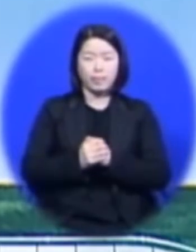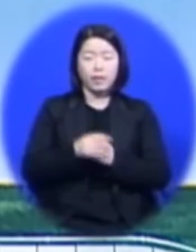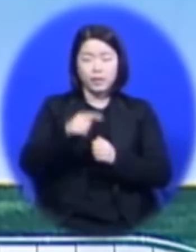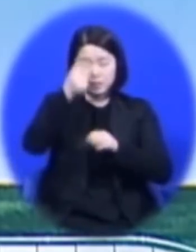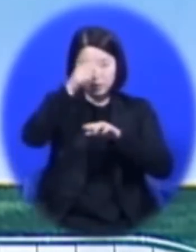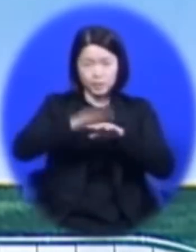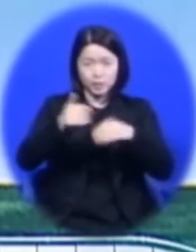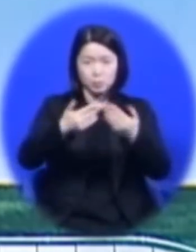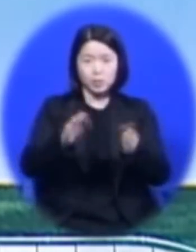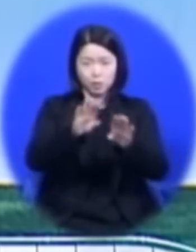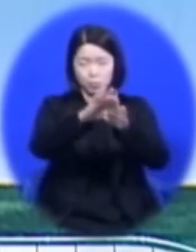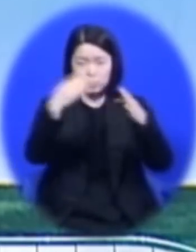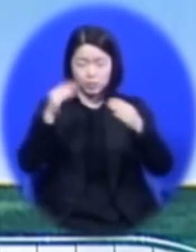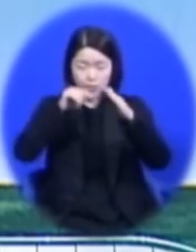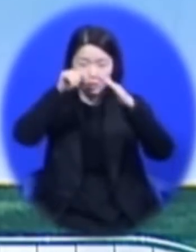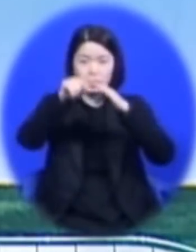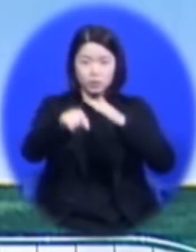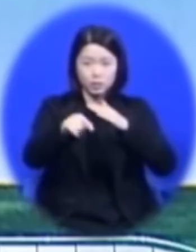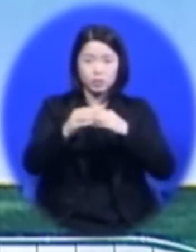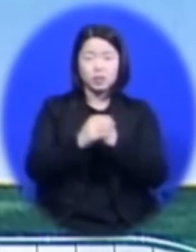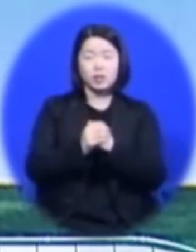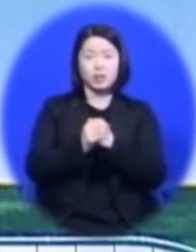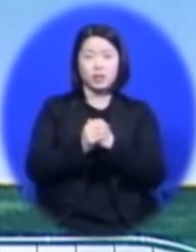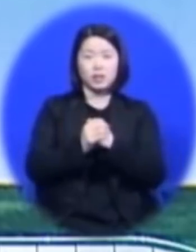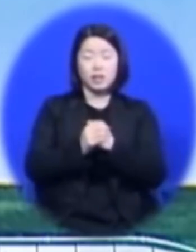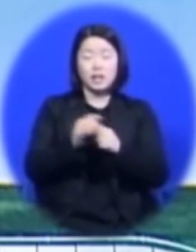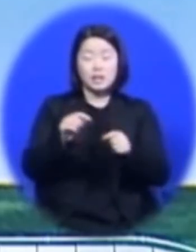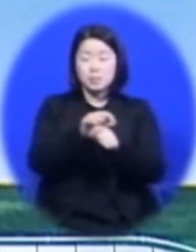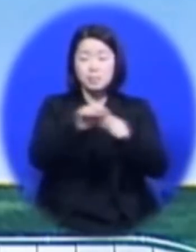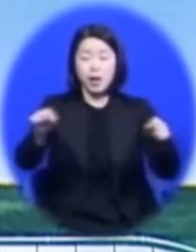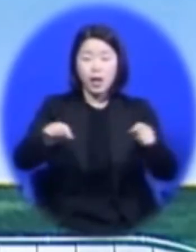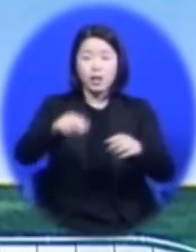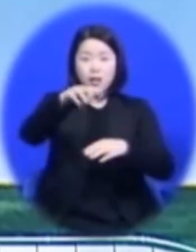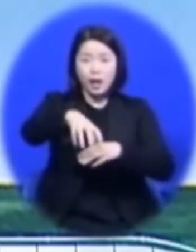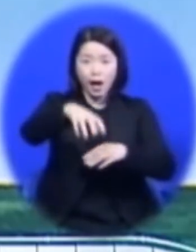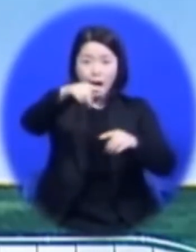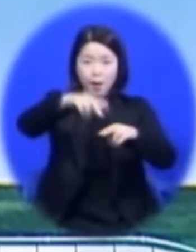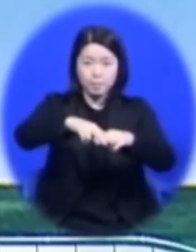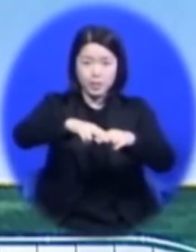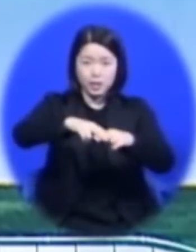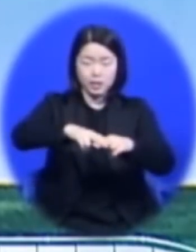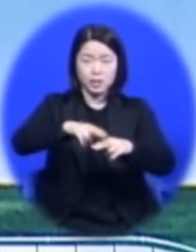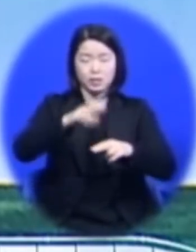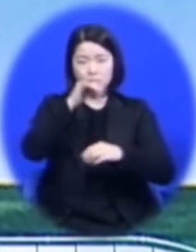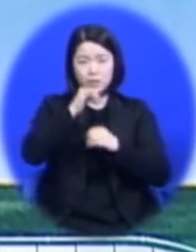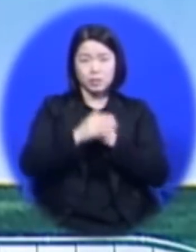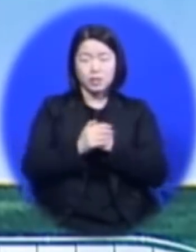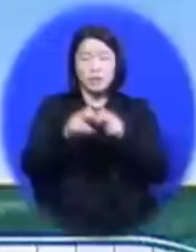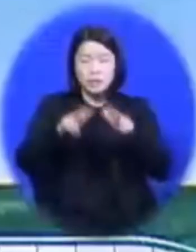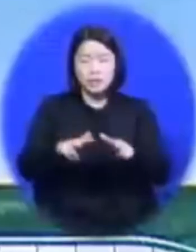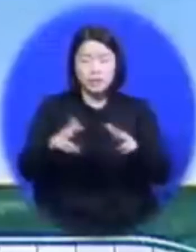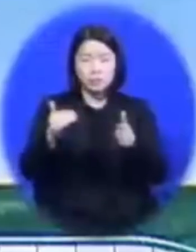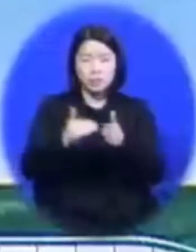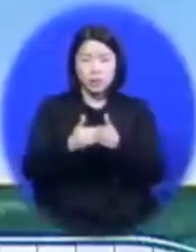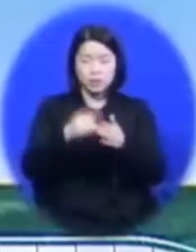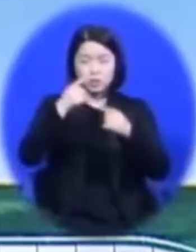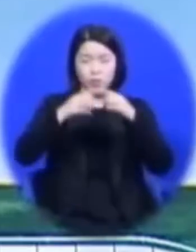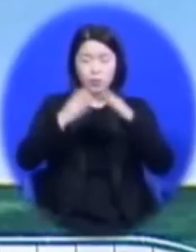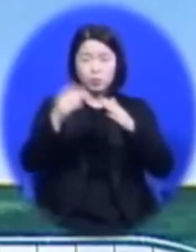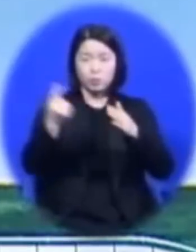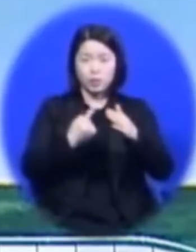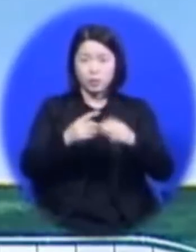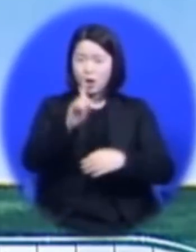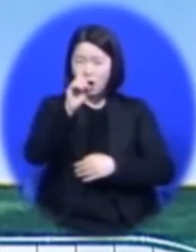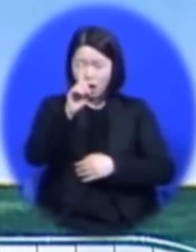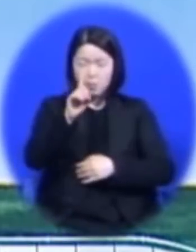그 예배당 문을 열고 들어 섰는데 그런 제아 짜리 나와 앉았습니다 지금까지 그는 교회 와서 예배드릴 때